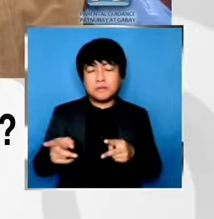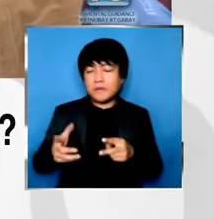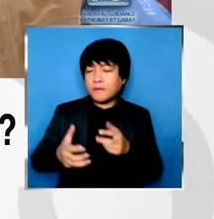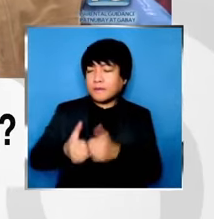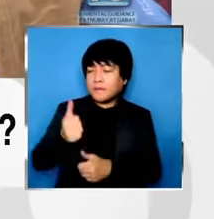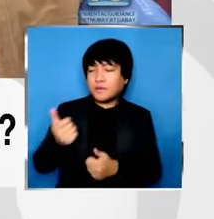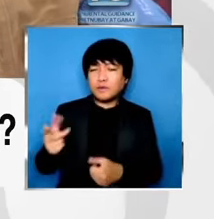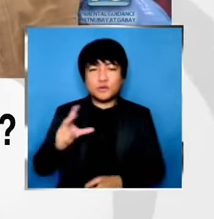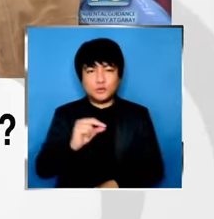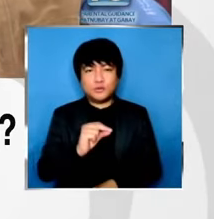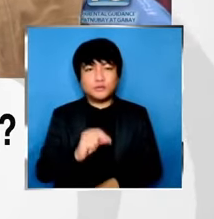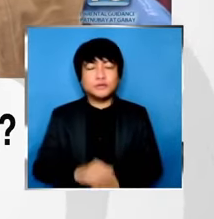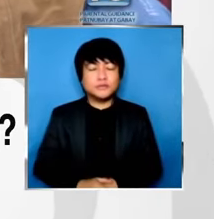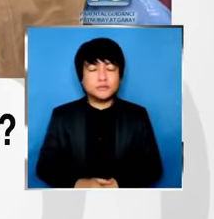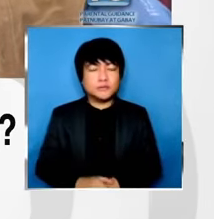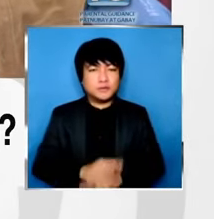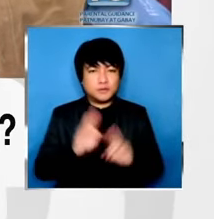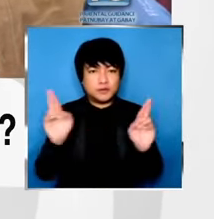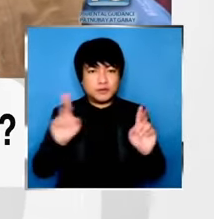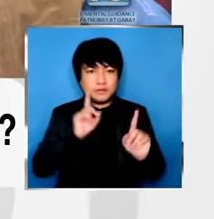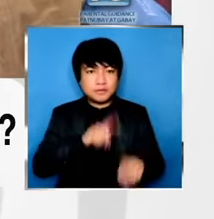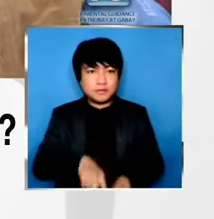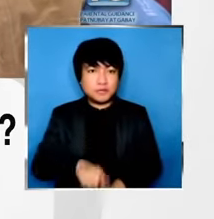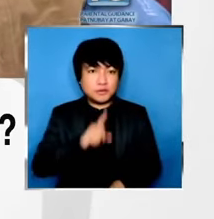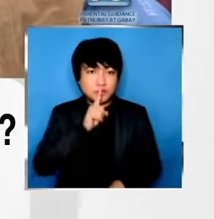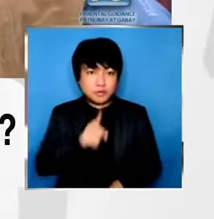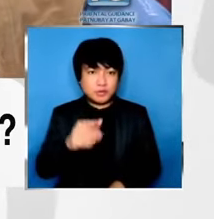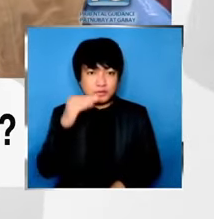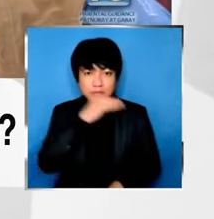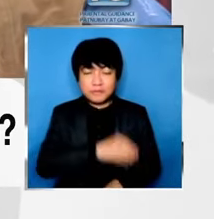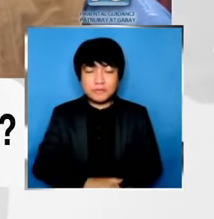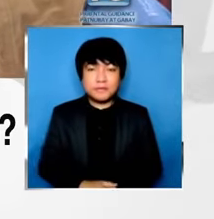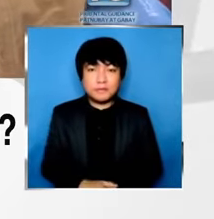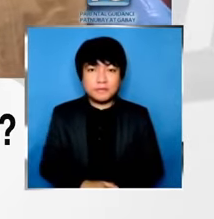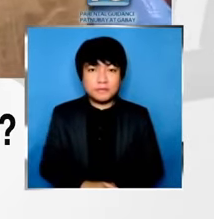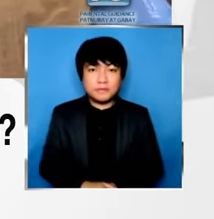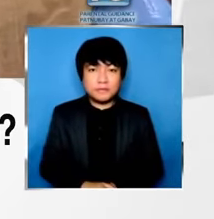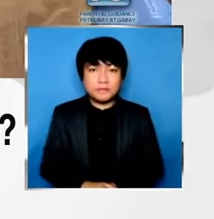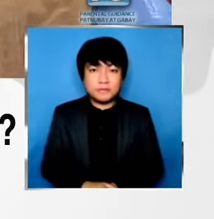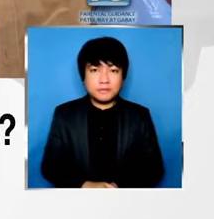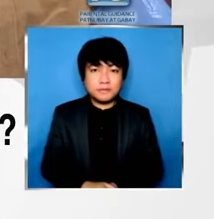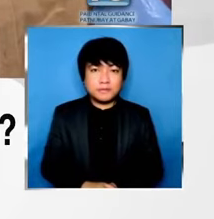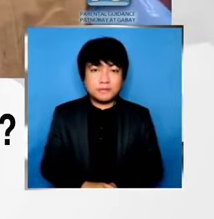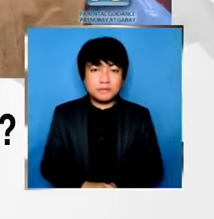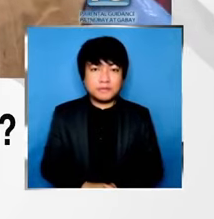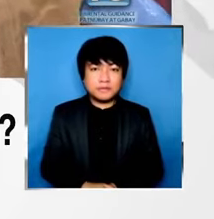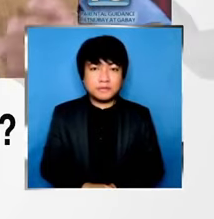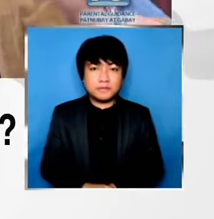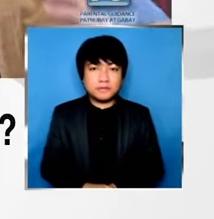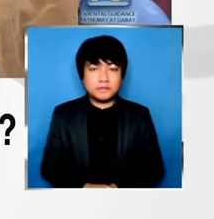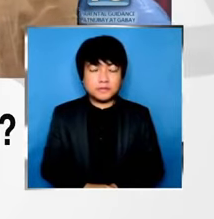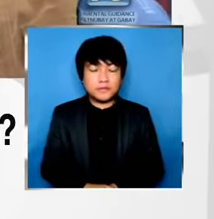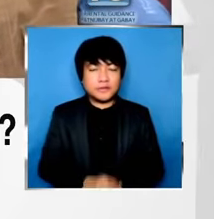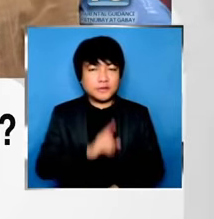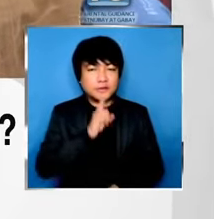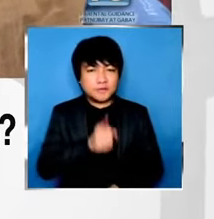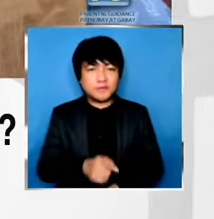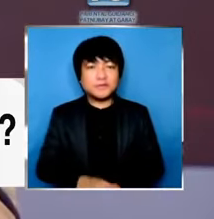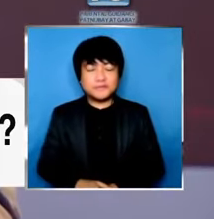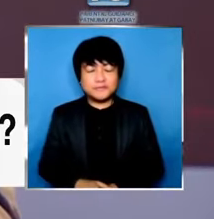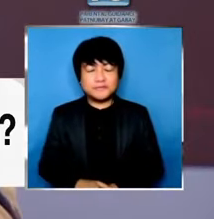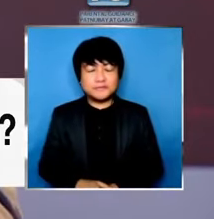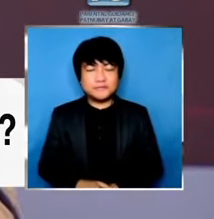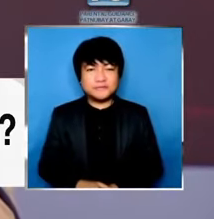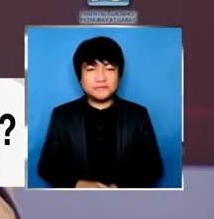okay. Ano? Lie detector, truth or lie? True. Ah, di naman